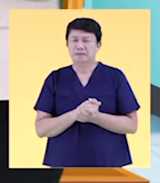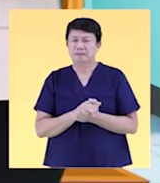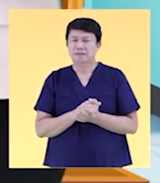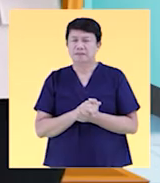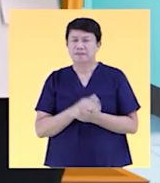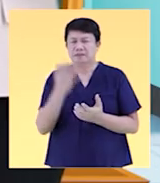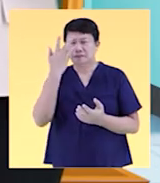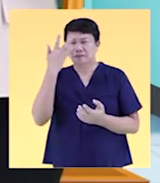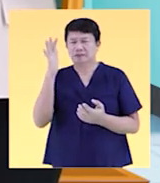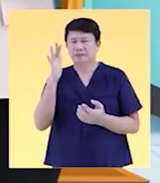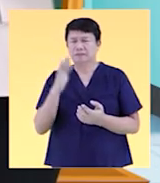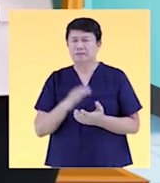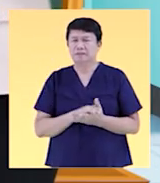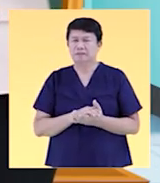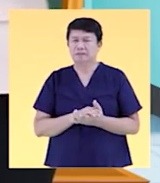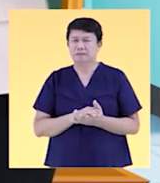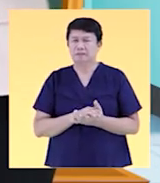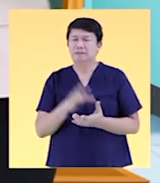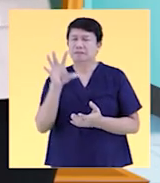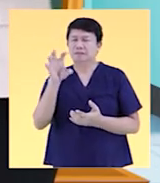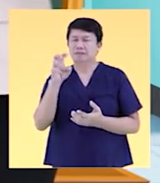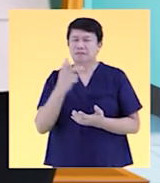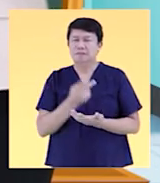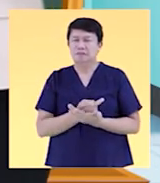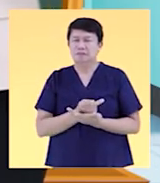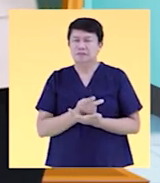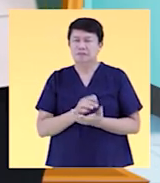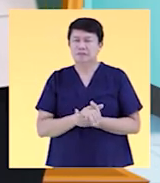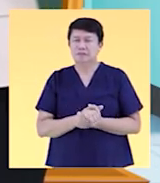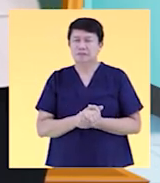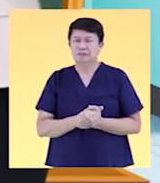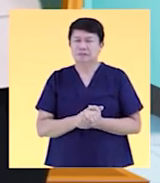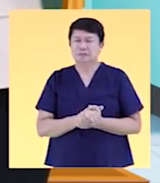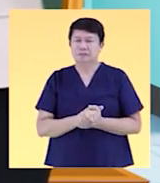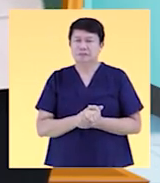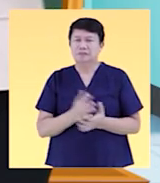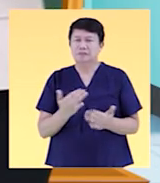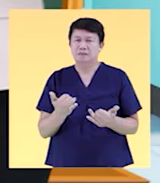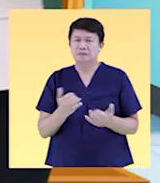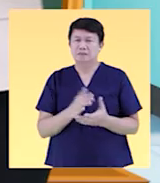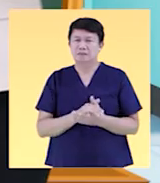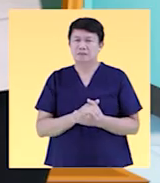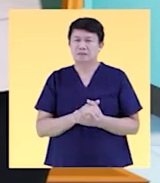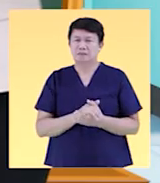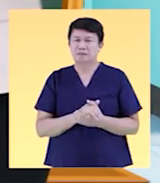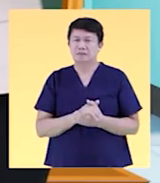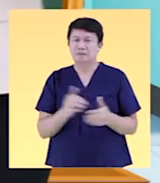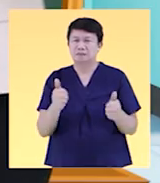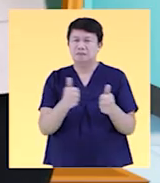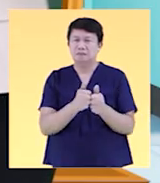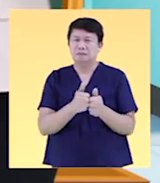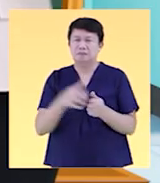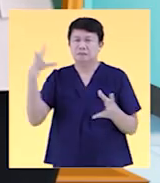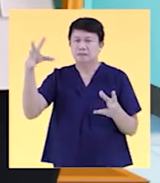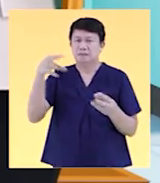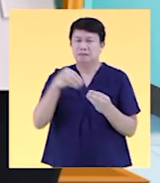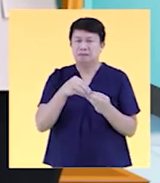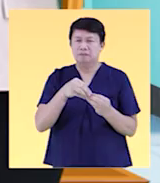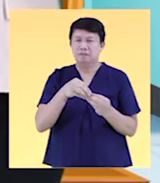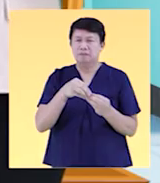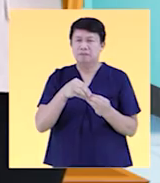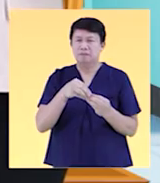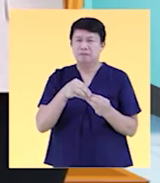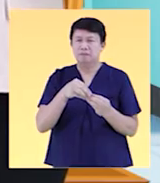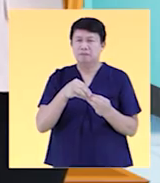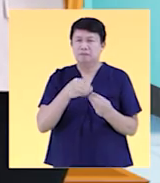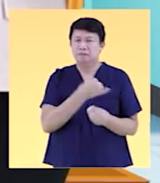Ang husay, ito ay 15 pesos. Ngayon, pagsasamahin na natin